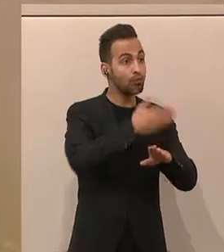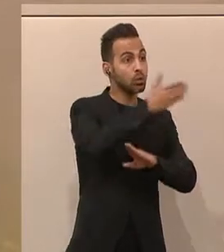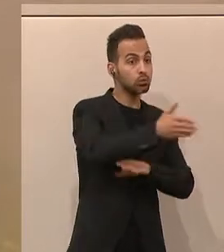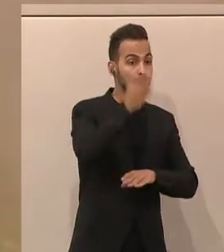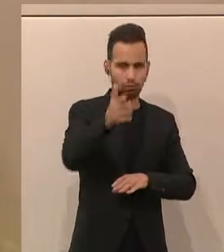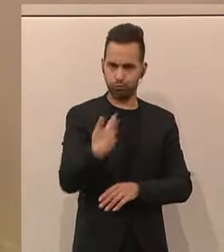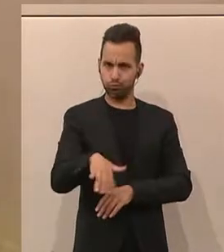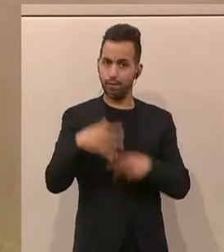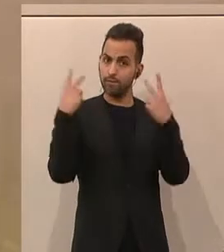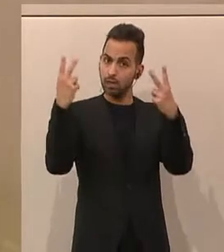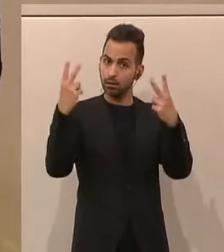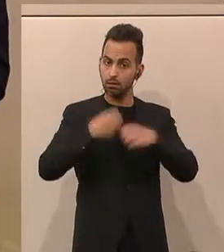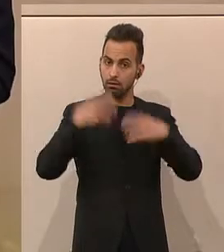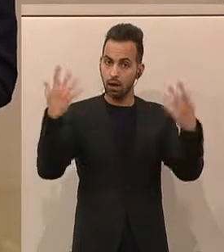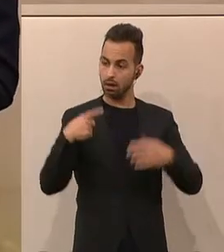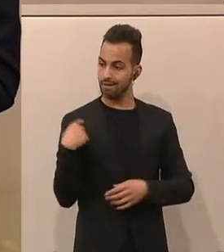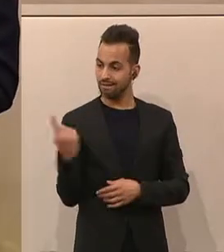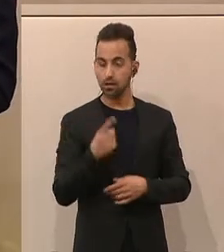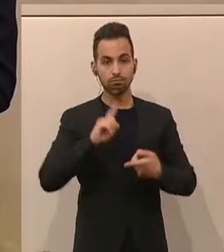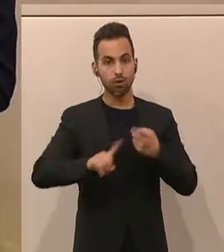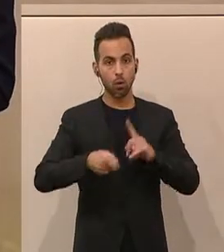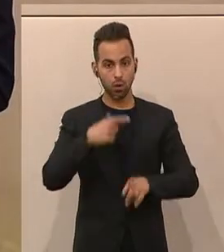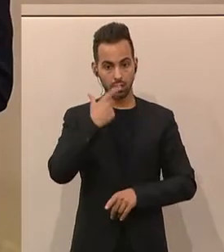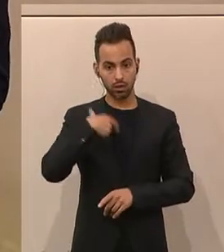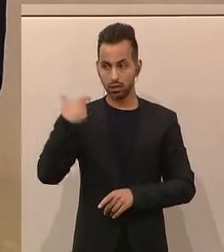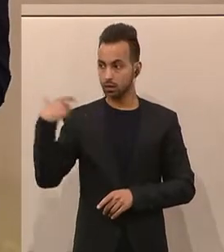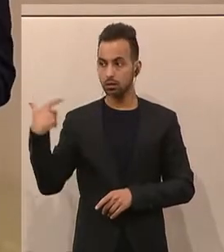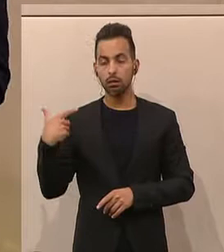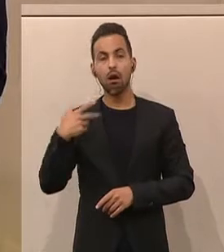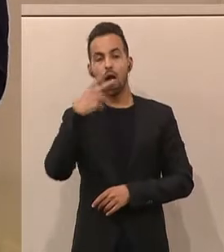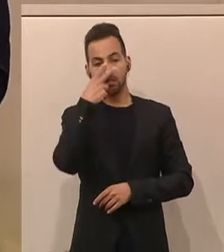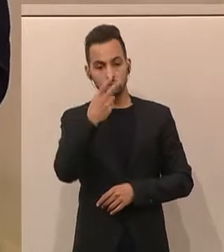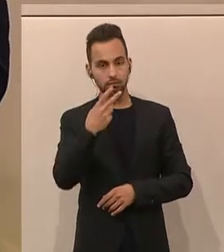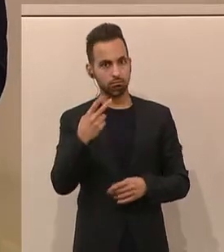wichtig. Sie geben uns als Politikerinnen und Politiker,